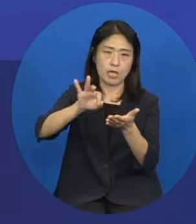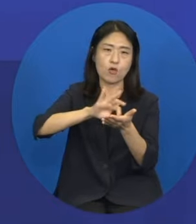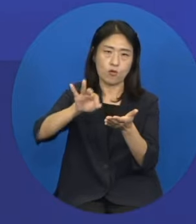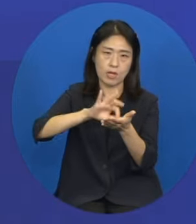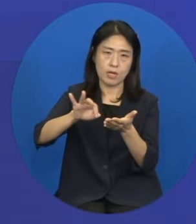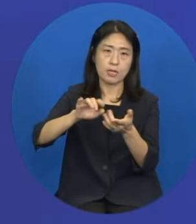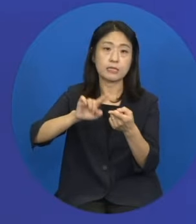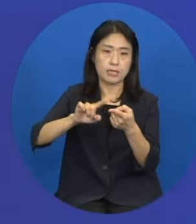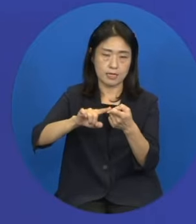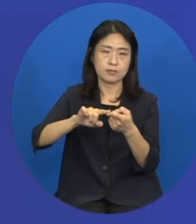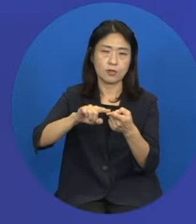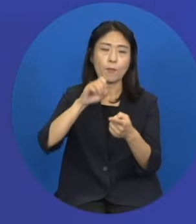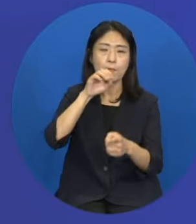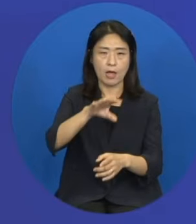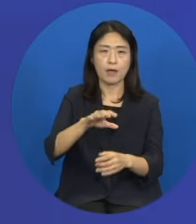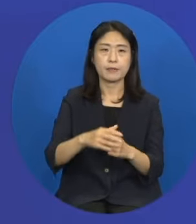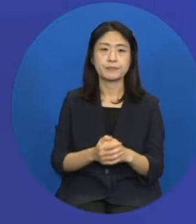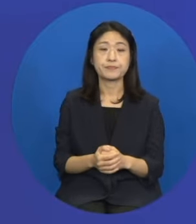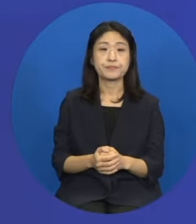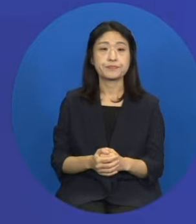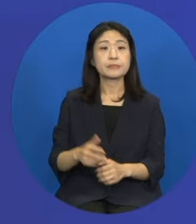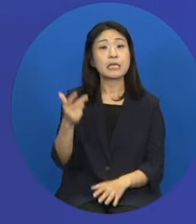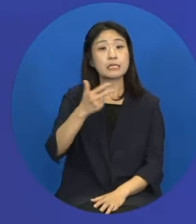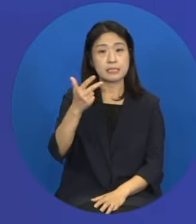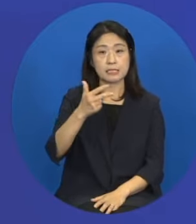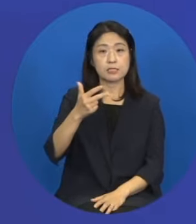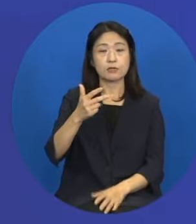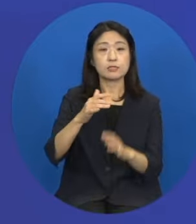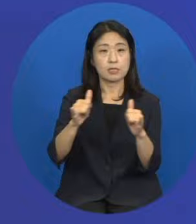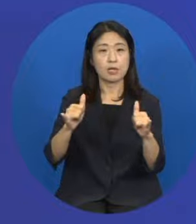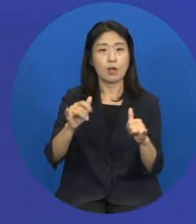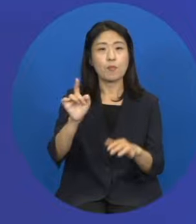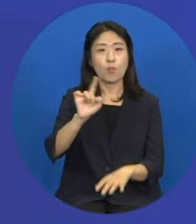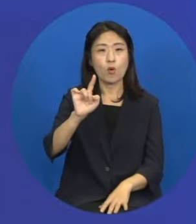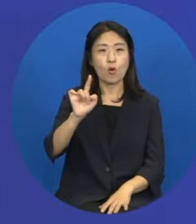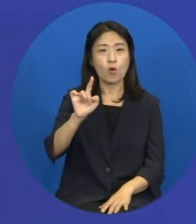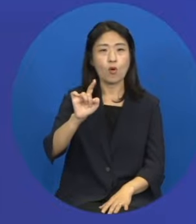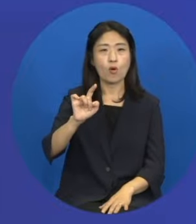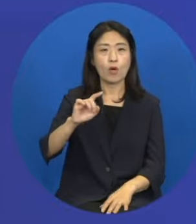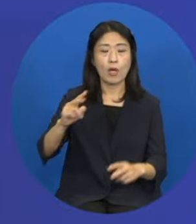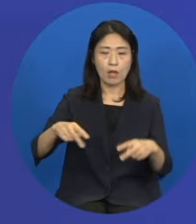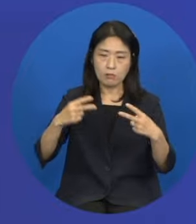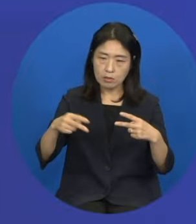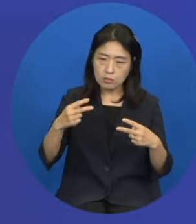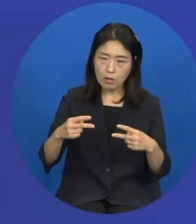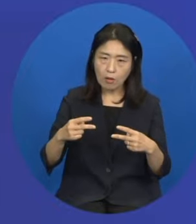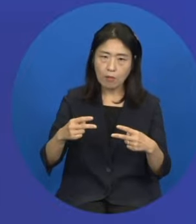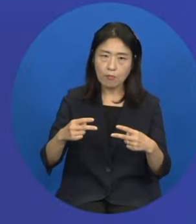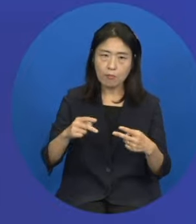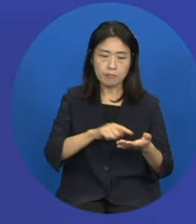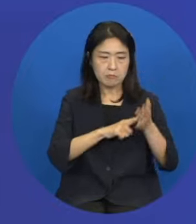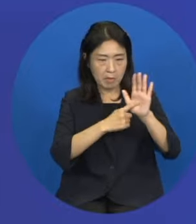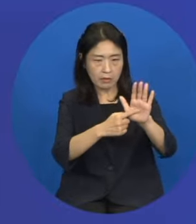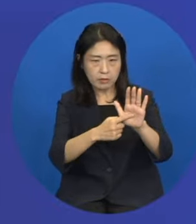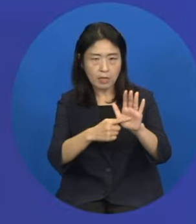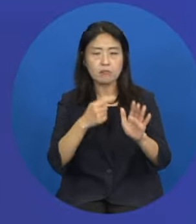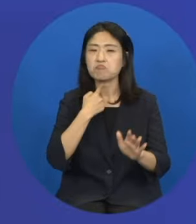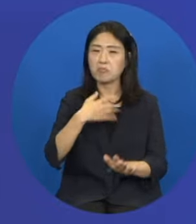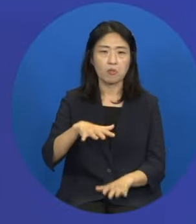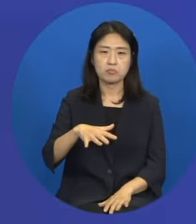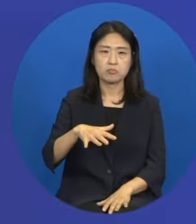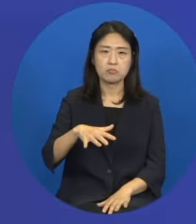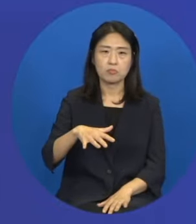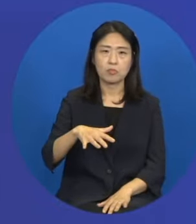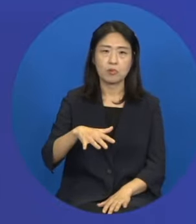거예요. 이들은요, 7천명은 엘리야처럼 전면에 나선 적이 없습니다. 공공장소에서도 외치지